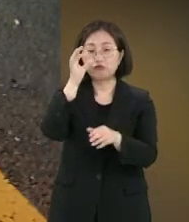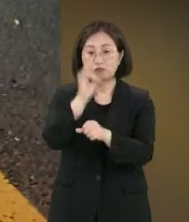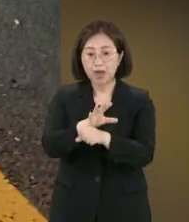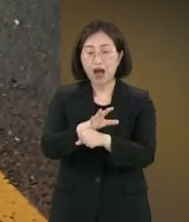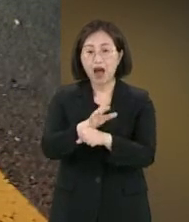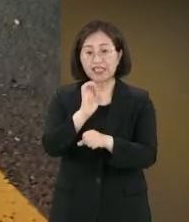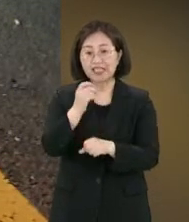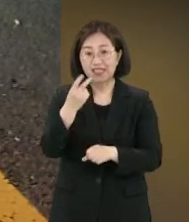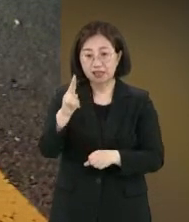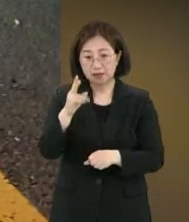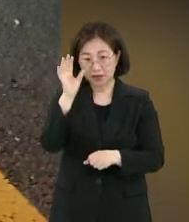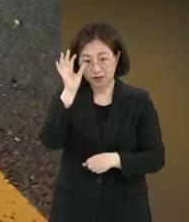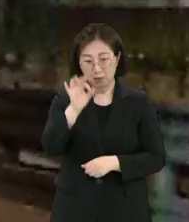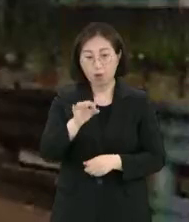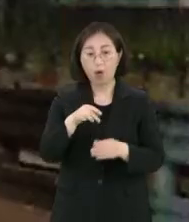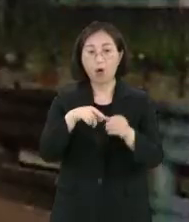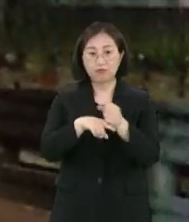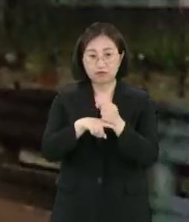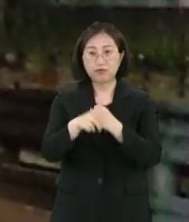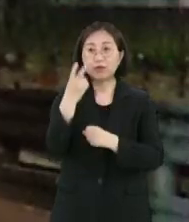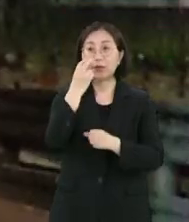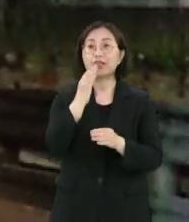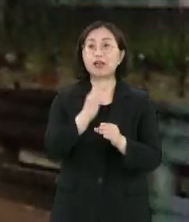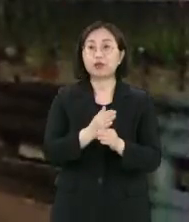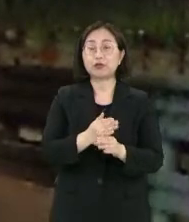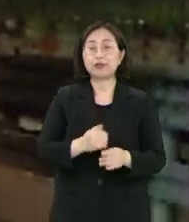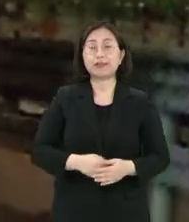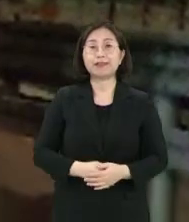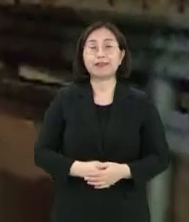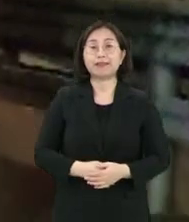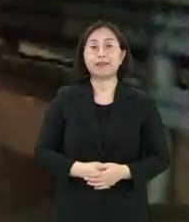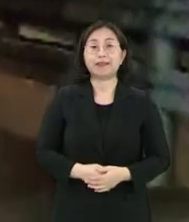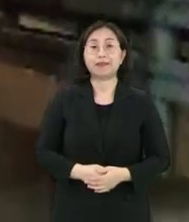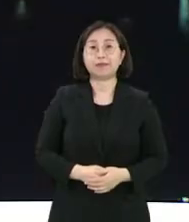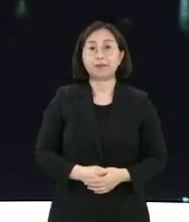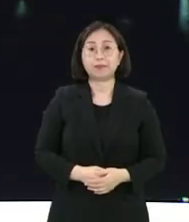확인하고 정확한 사고 경위를 조사 중입니다.